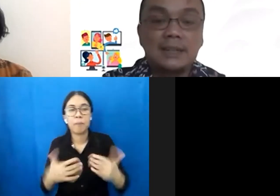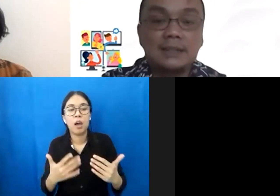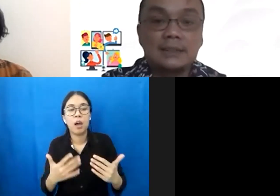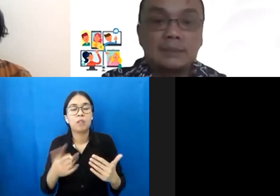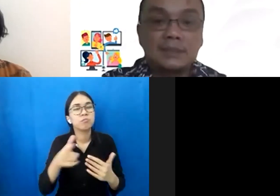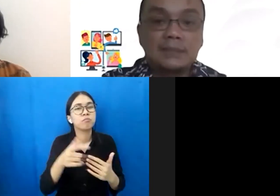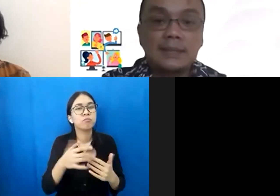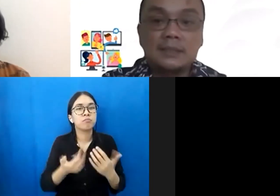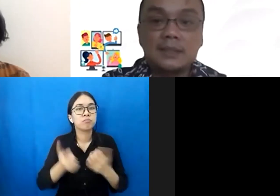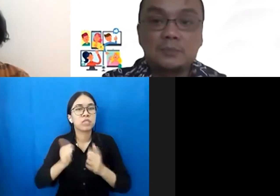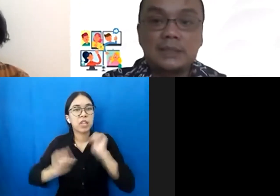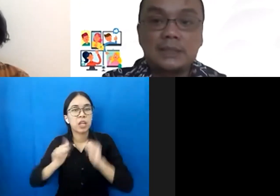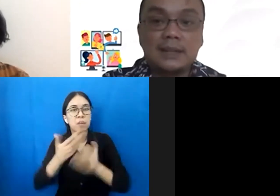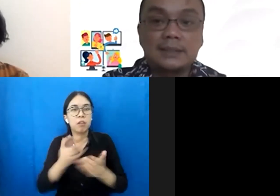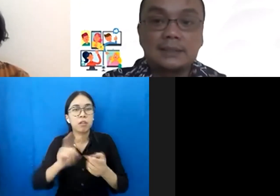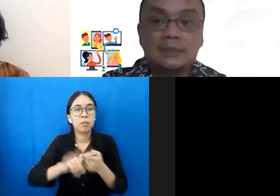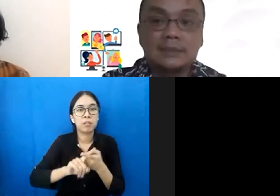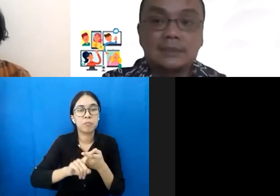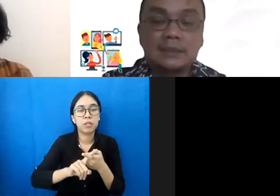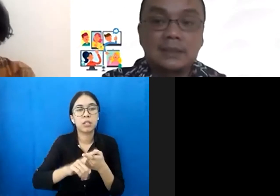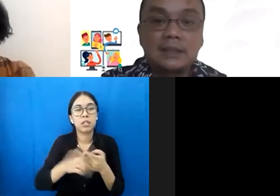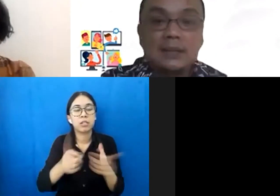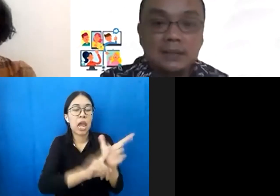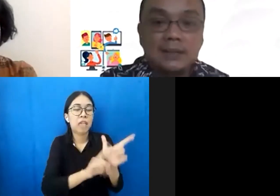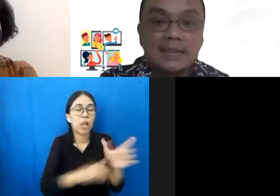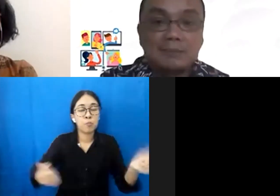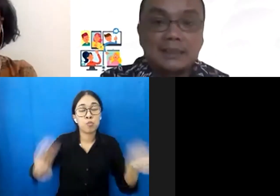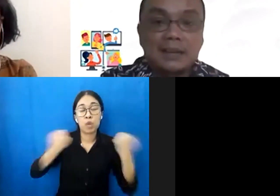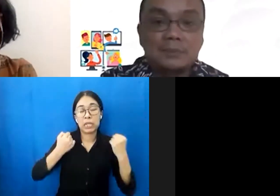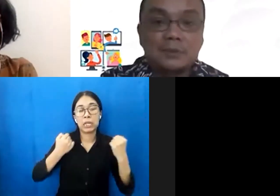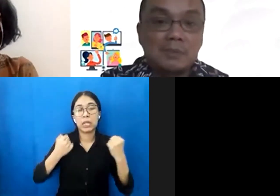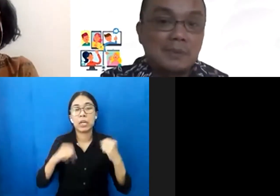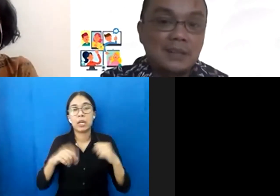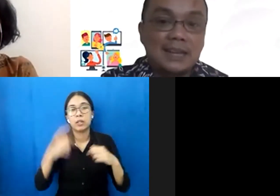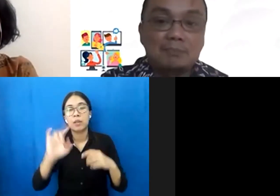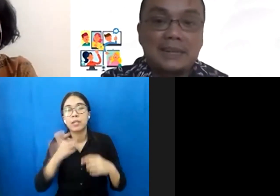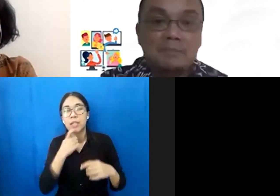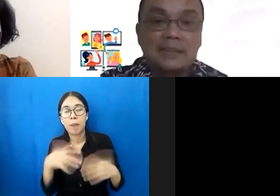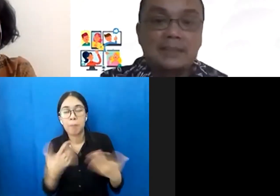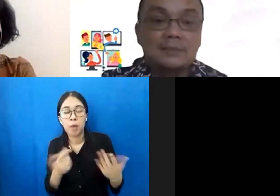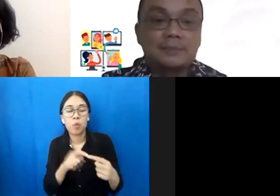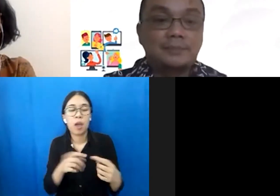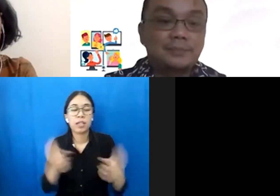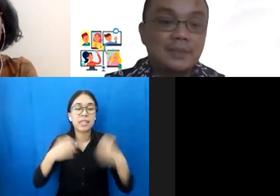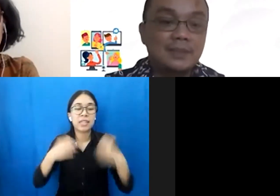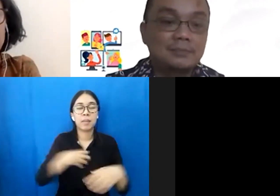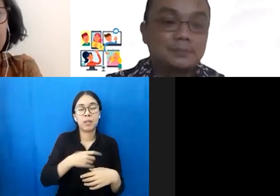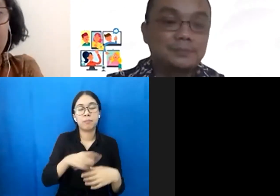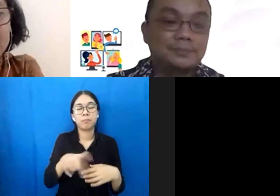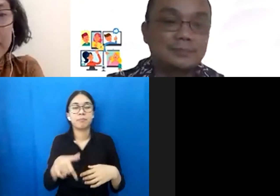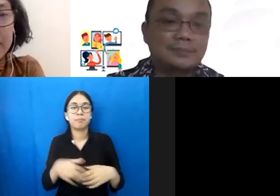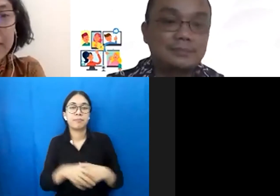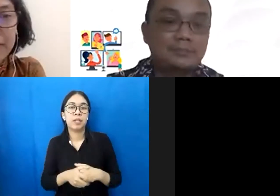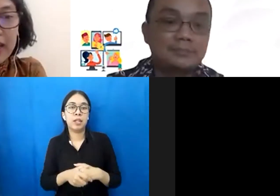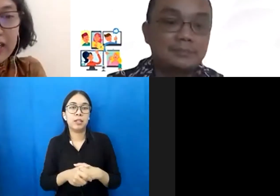oleh teman-teman di Yayasan Pulih terkait kesehatan mental terutama pada saat pandemi ini. Baik, terima